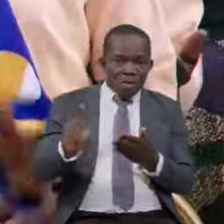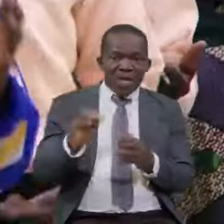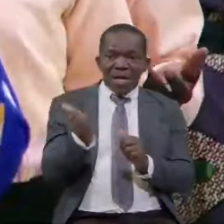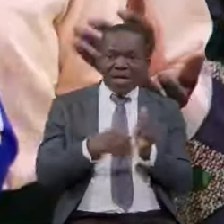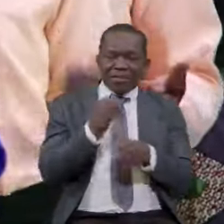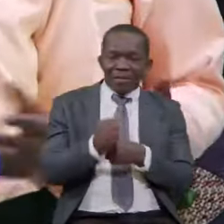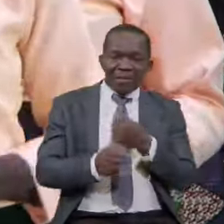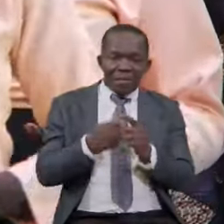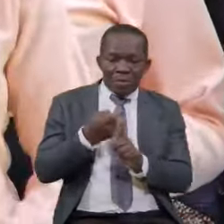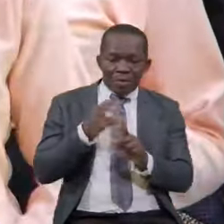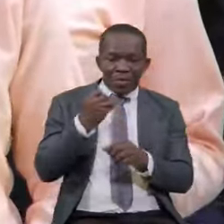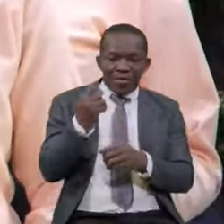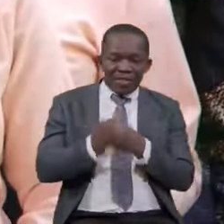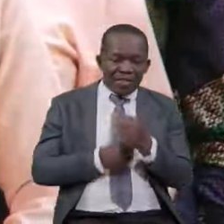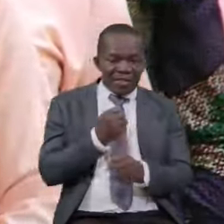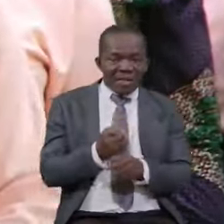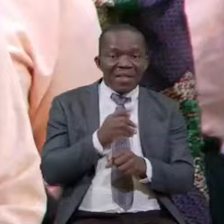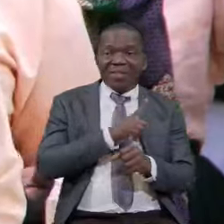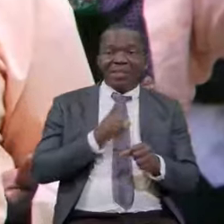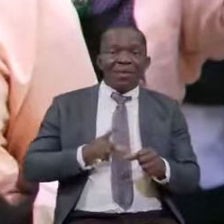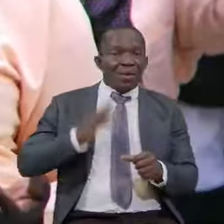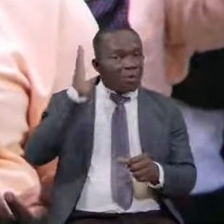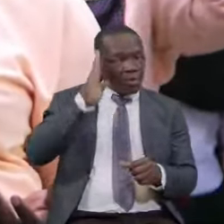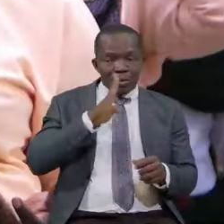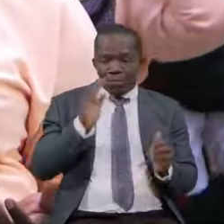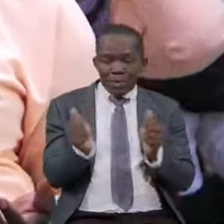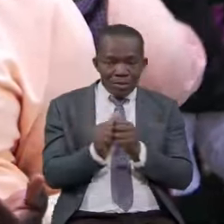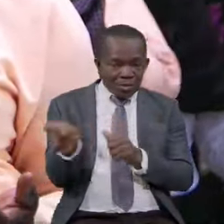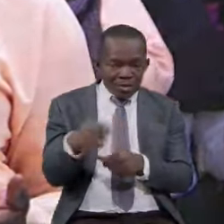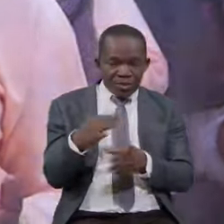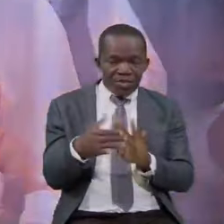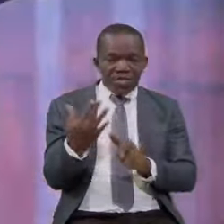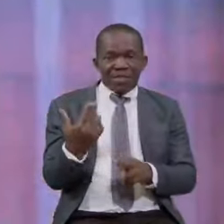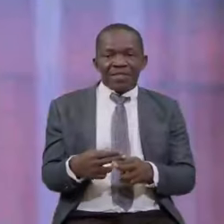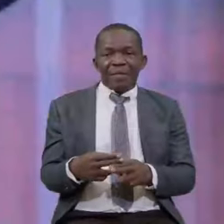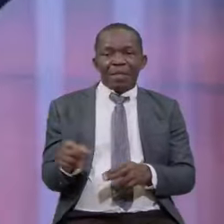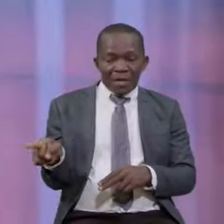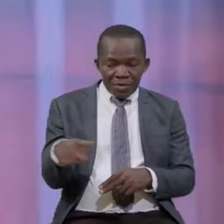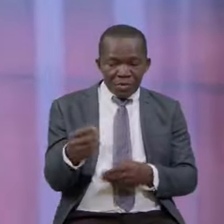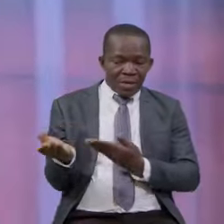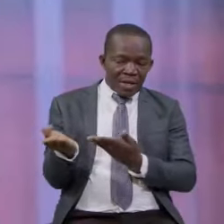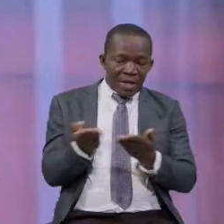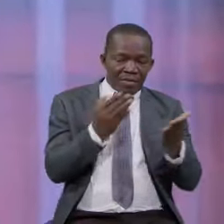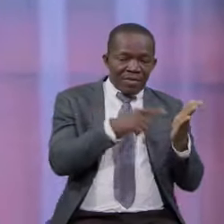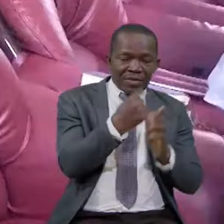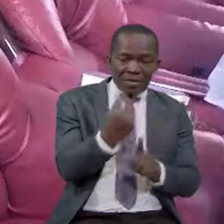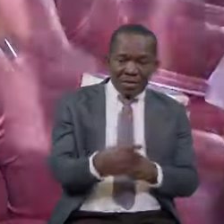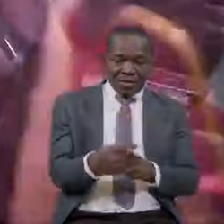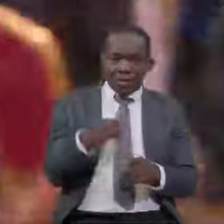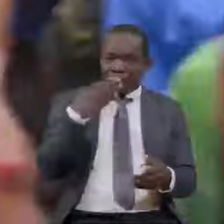sa sera avec toi et tu partiras avec ces paroles bonne